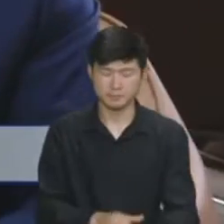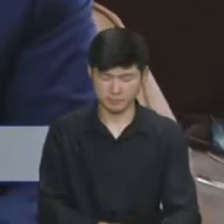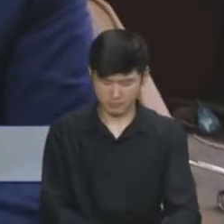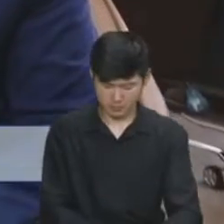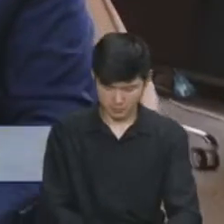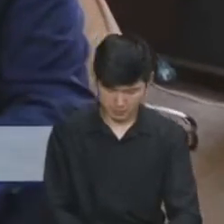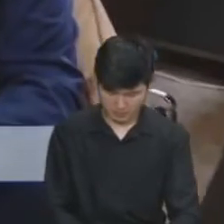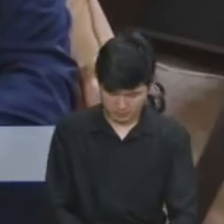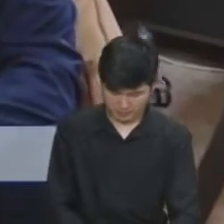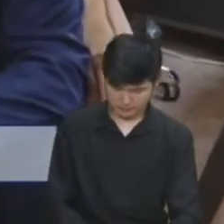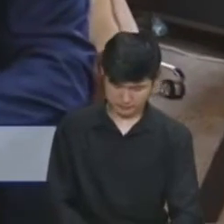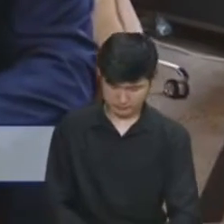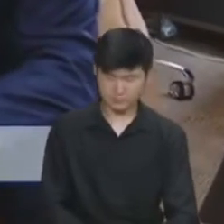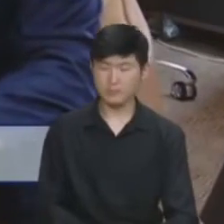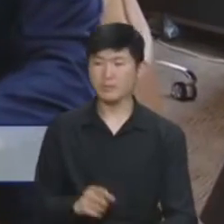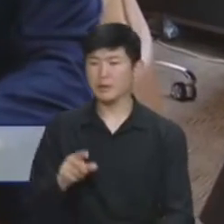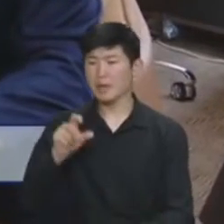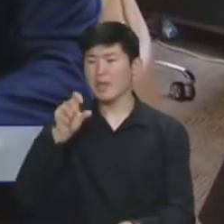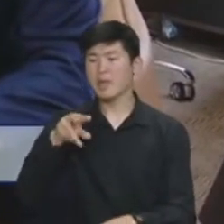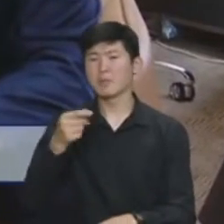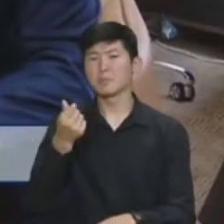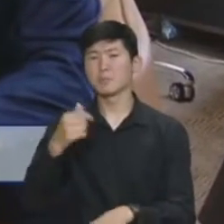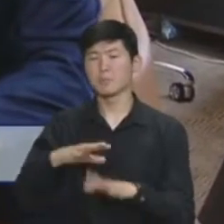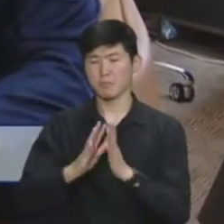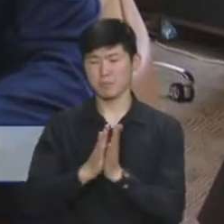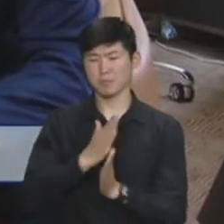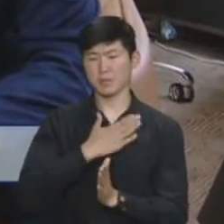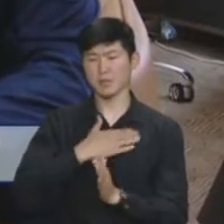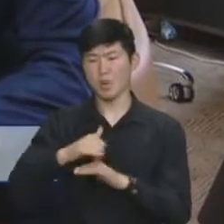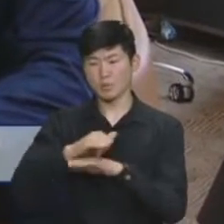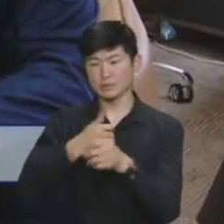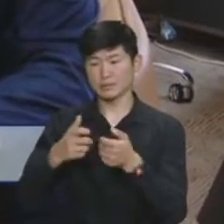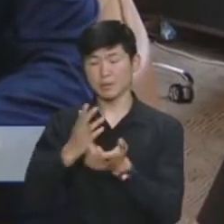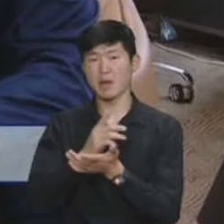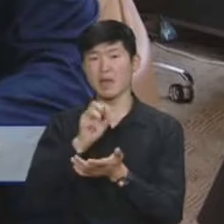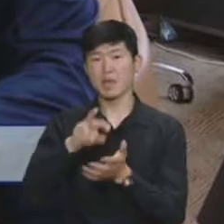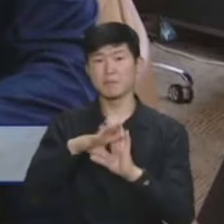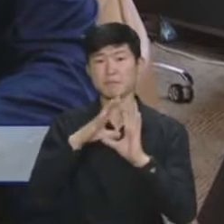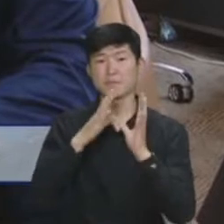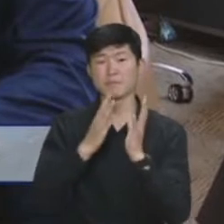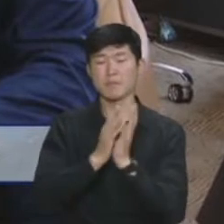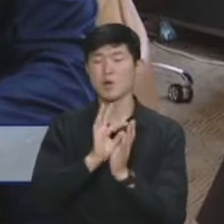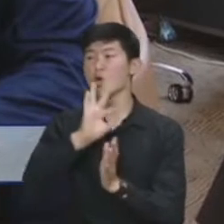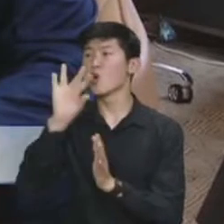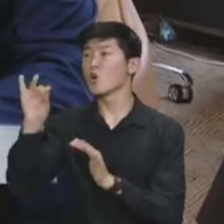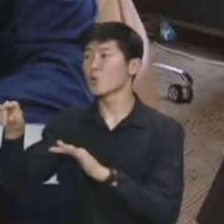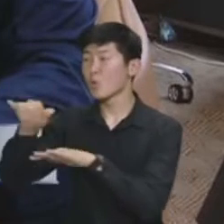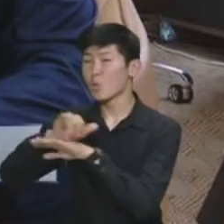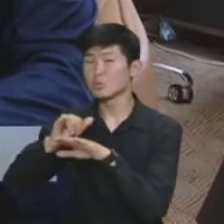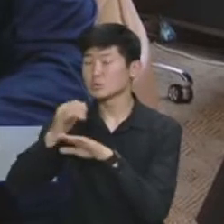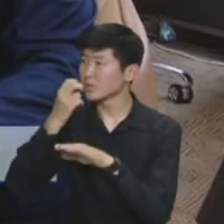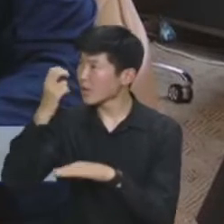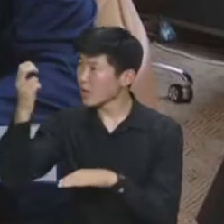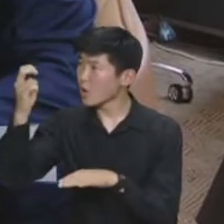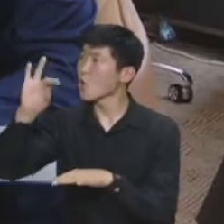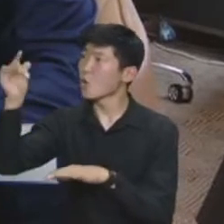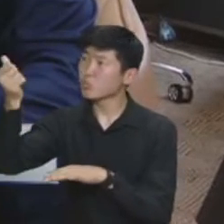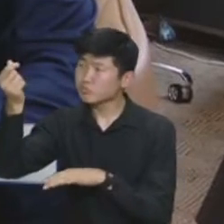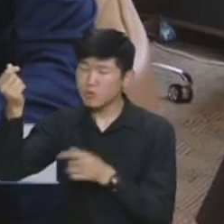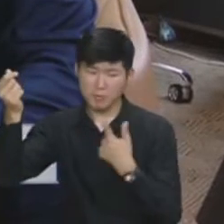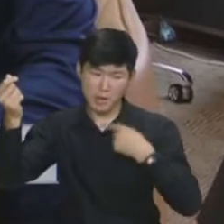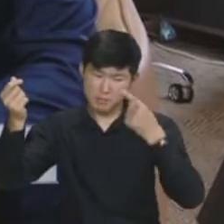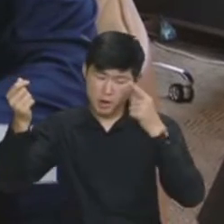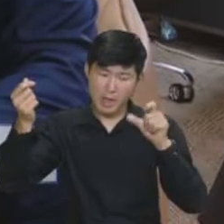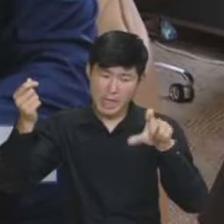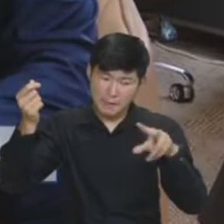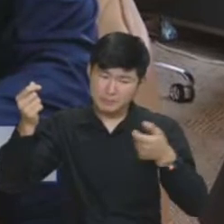Эмийн бүтээгдэхүүн ер нь эмийн үн ханш ер нь манад загадаад байгаа юмнуудын үн ханш бусад улс орнуудаа харьцуулахад ер нь ямар байгаад байгаа ижил байгаад